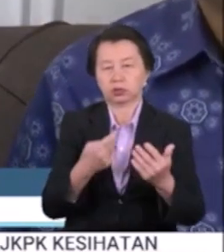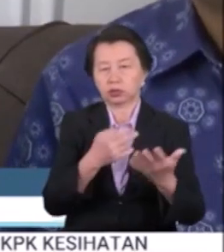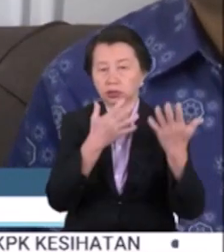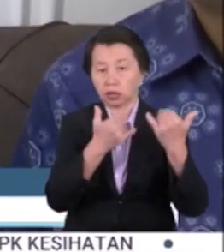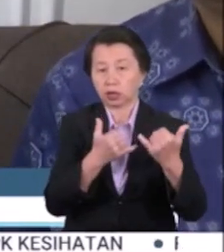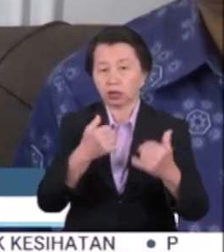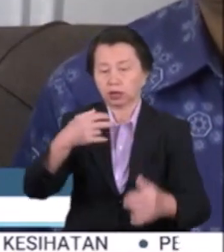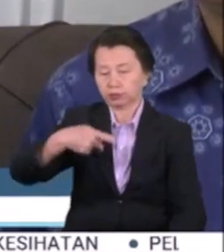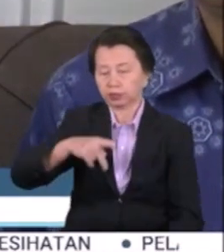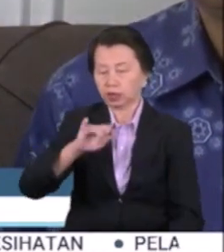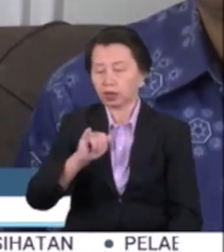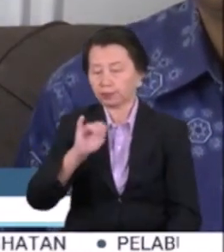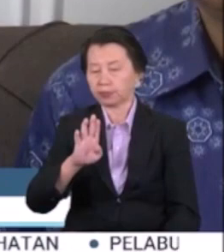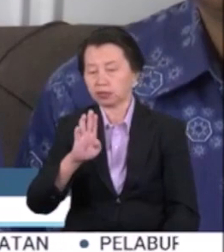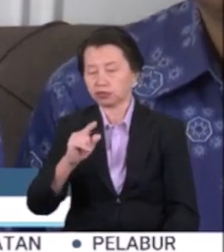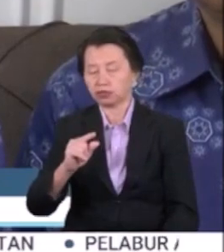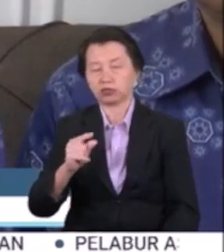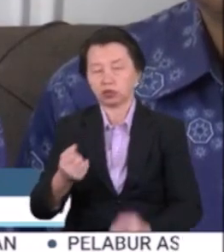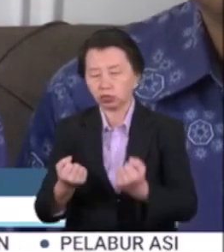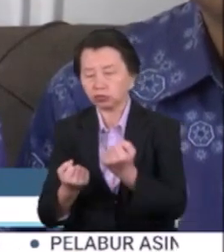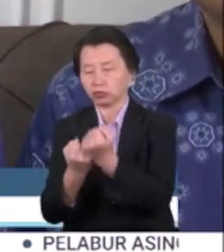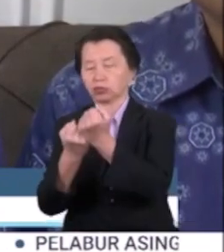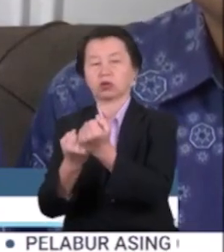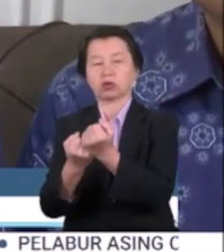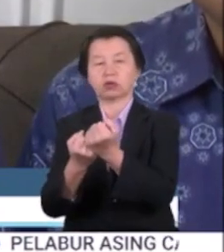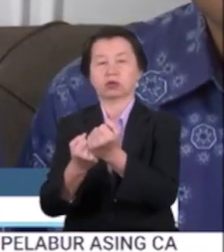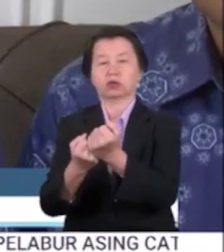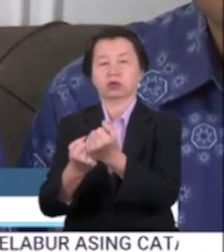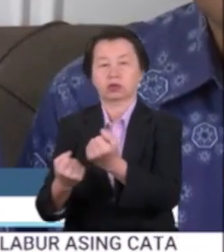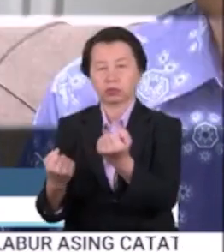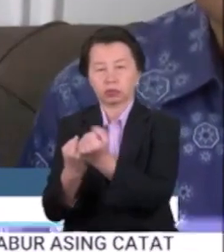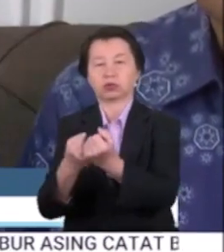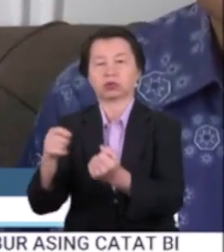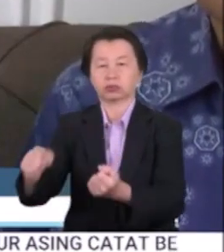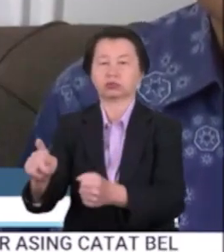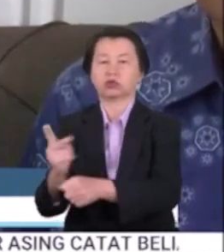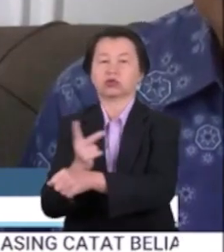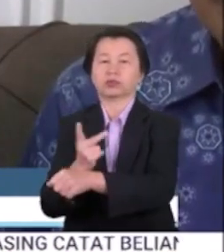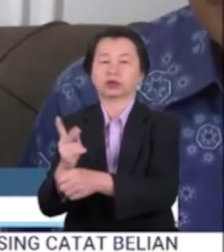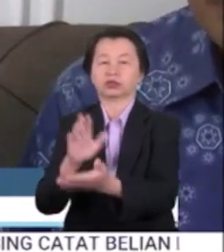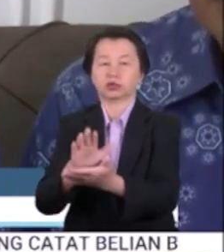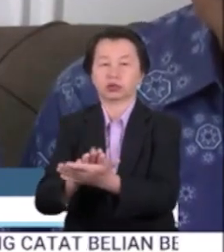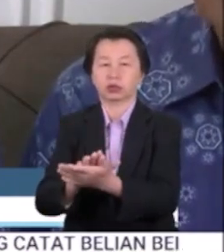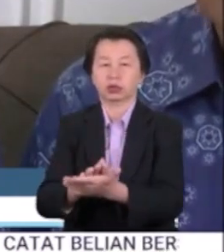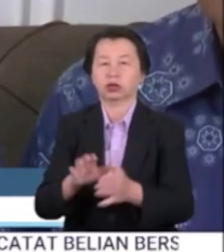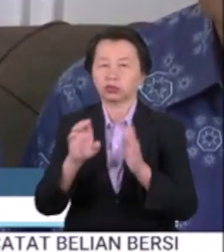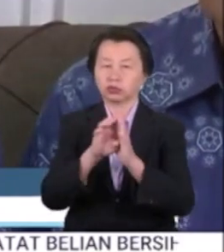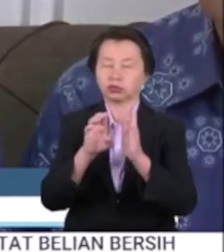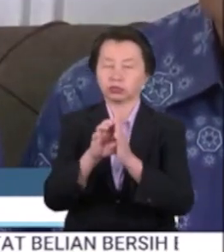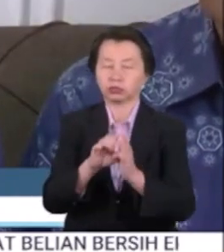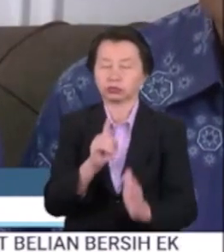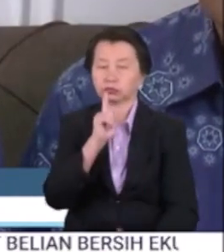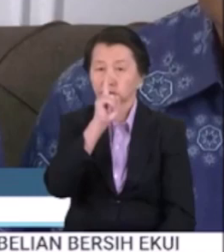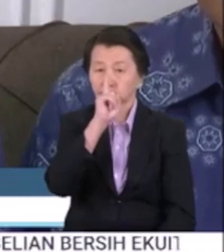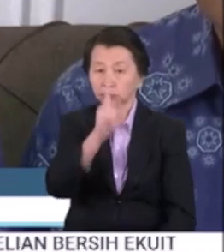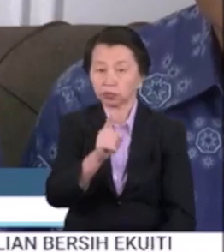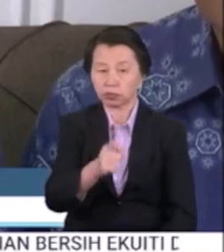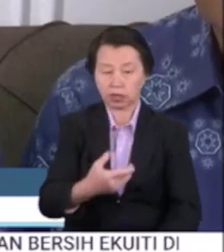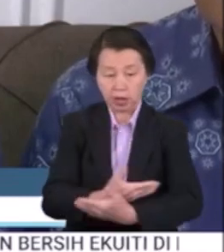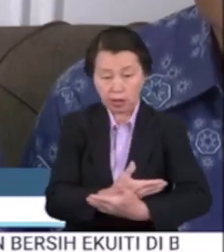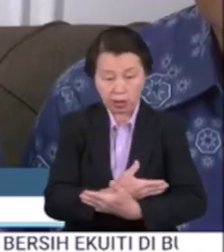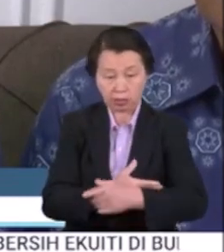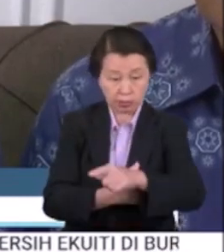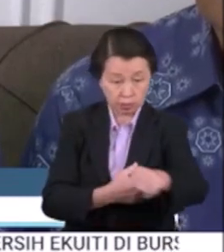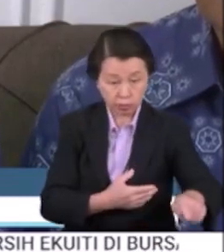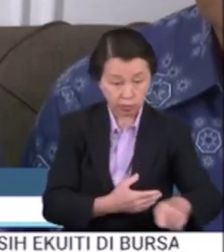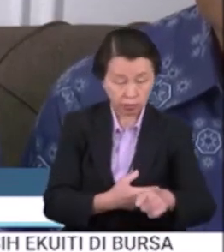supaya PIBG menyokong aktiviti perniagaan koperasi sekolah. Antaranya ialah memastikan anak-anak